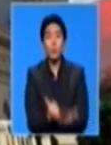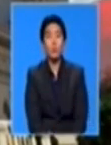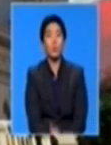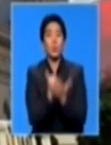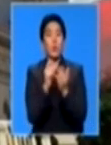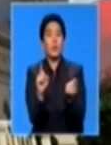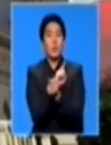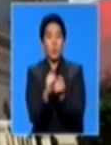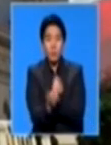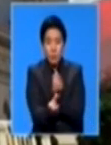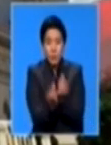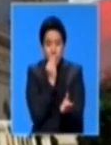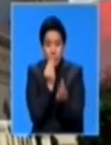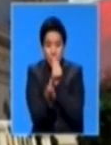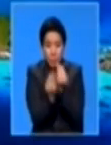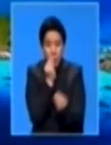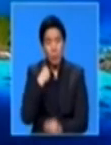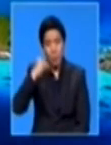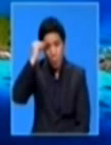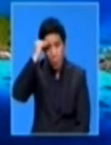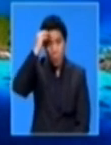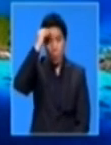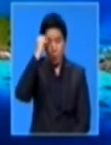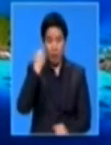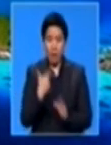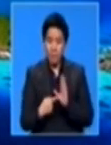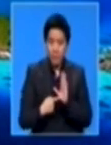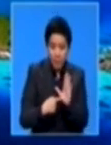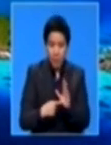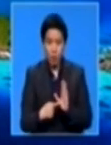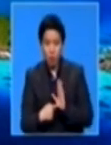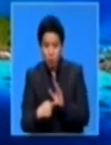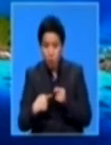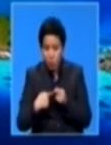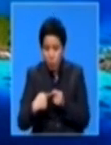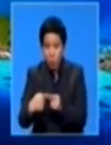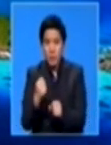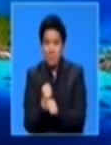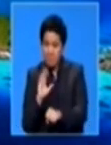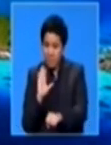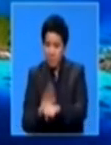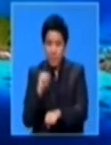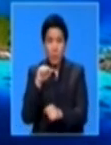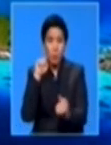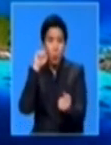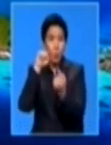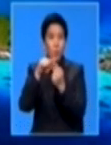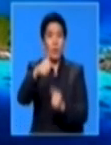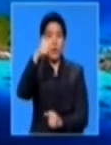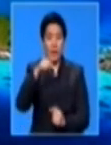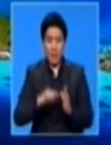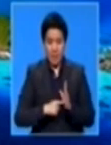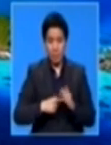รู้คือการนำเสนอขยายผลต่อยอดมีสาระมีองค์ความรู้ความสำเร็จจากจุดหนึ่งไปอีกจุ